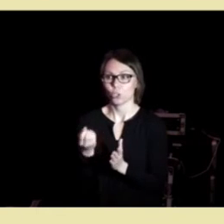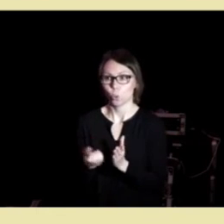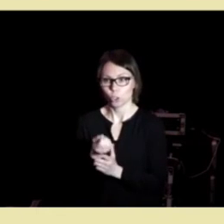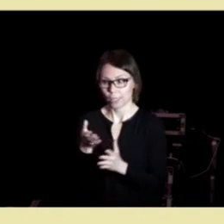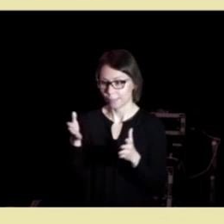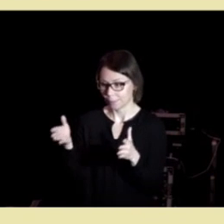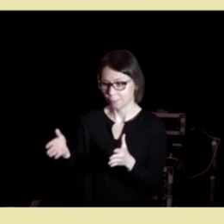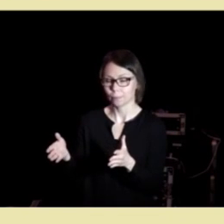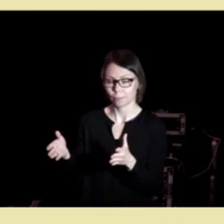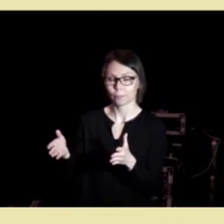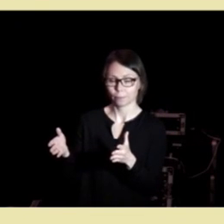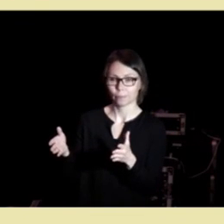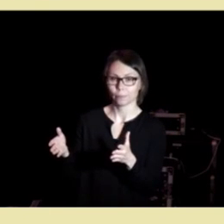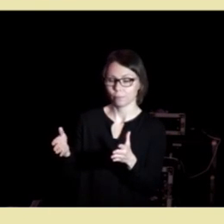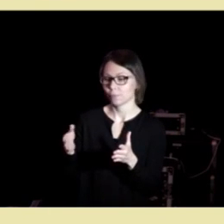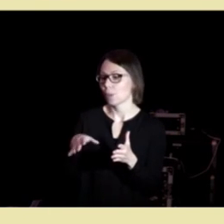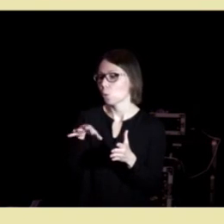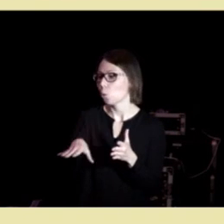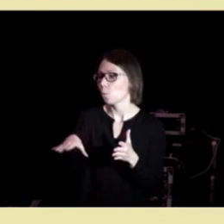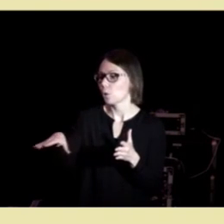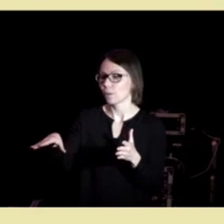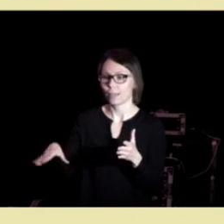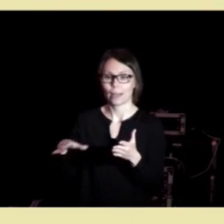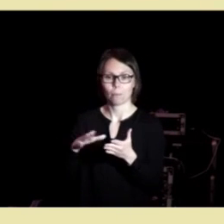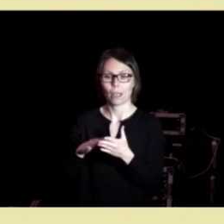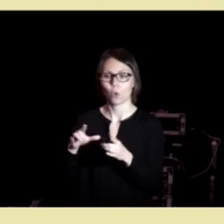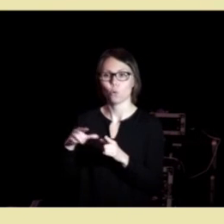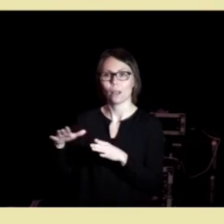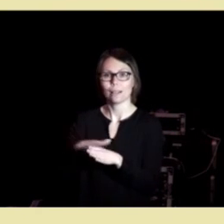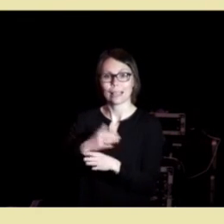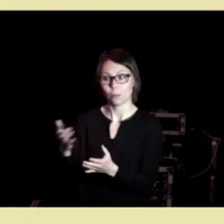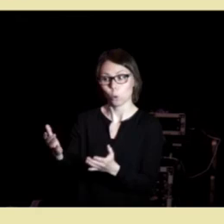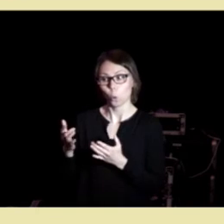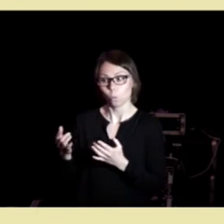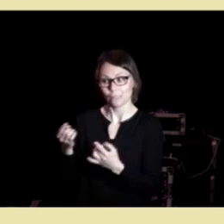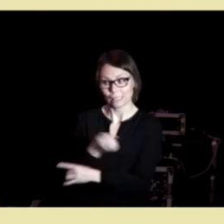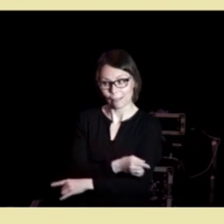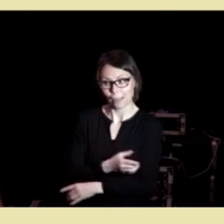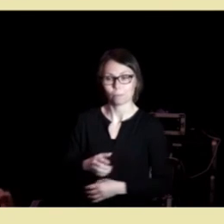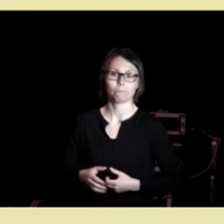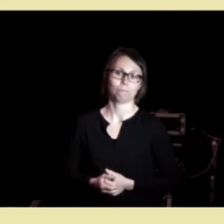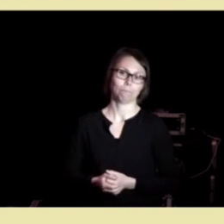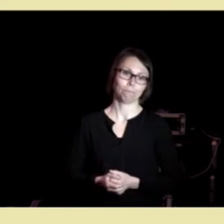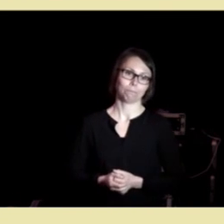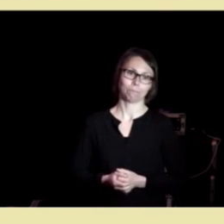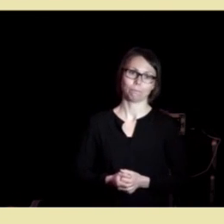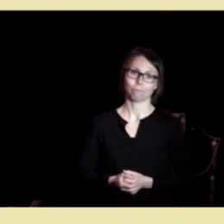ressurser til områder med udekket behov.